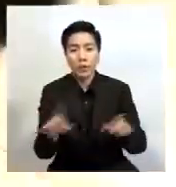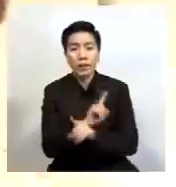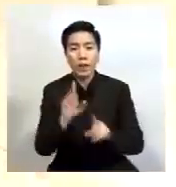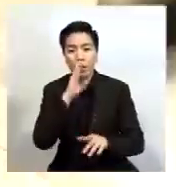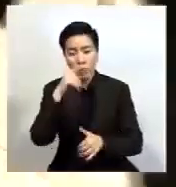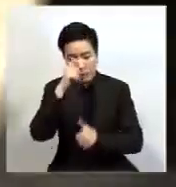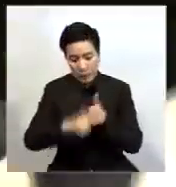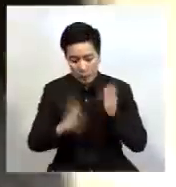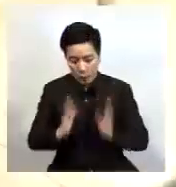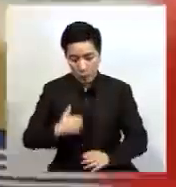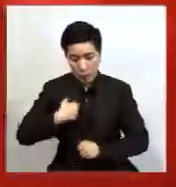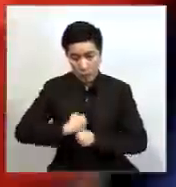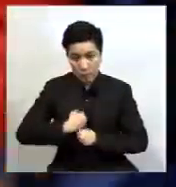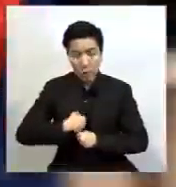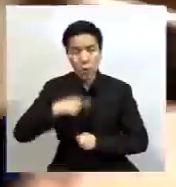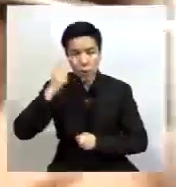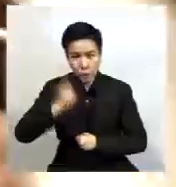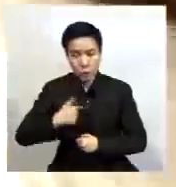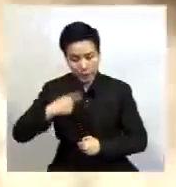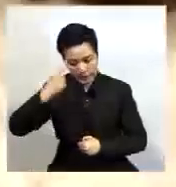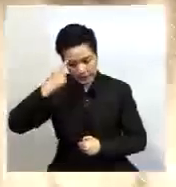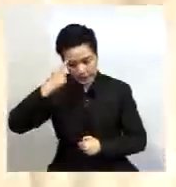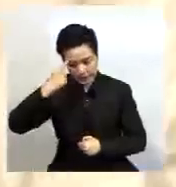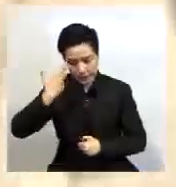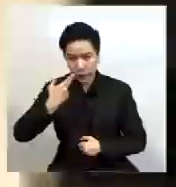ต่เจ้าตัวของเจ้าหน้าที่เองเนี่ยนะคะจะต้องเป็นผู้พิจาร